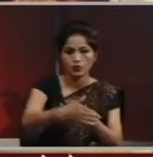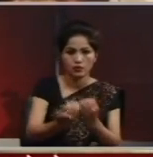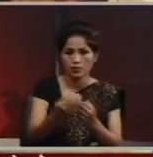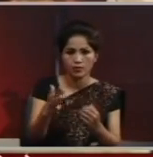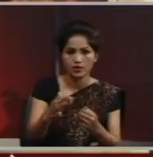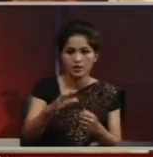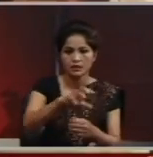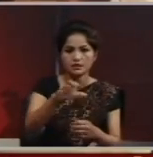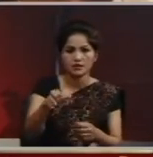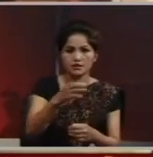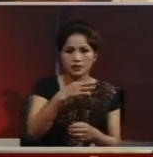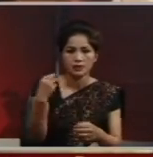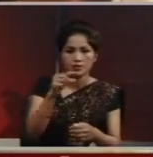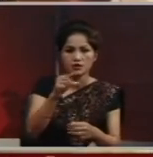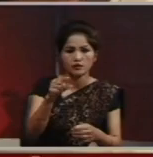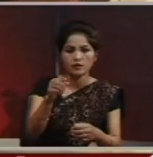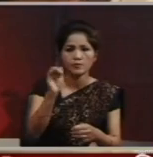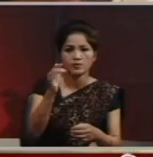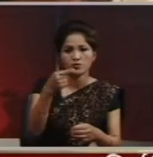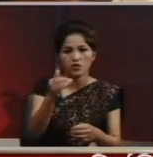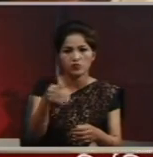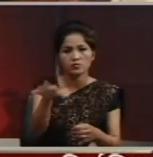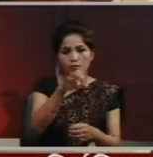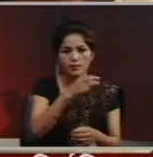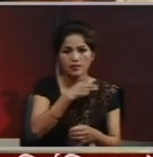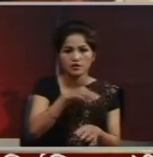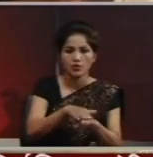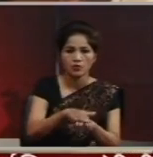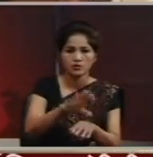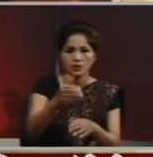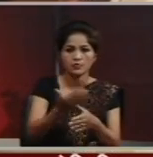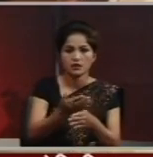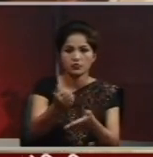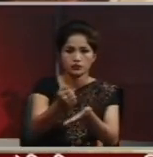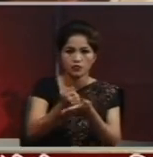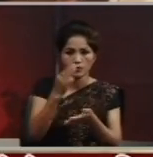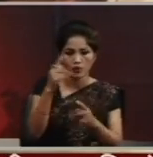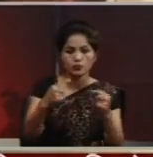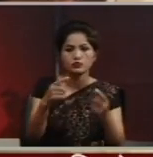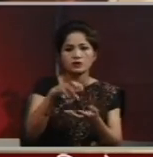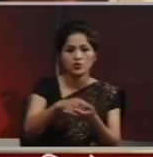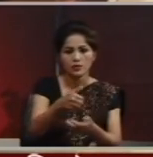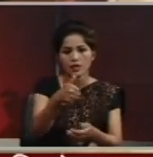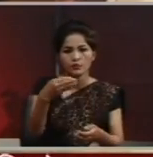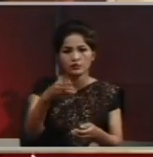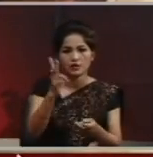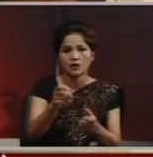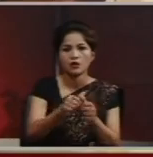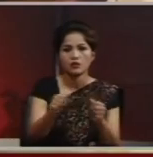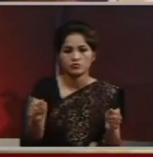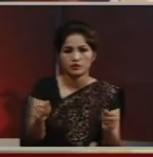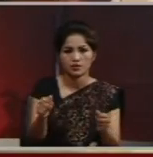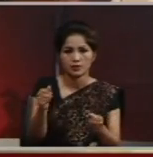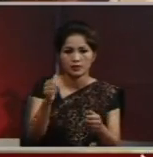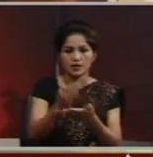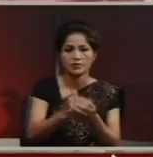अब स्थानीय सन्त महन्त भद्रबल आदमी स्थानीय प्रशासन समितिको सहयोगमा अब जुन ठाउँमा उपयुक्त हुन्छ त्यही अनुसार